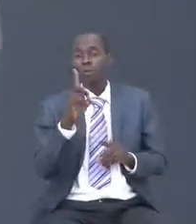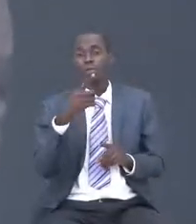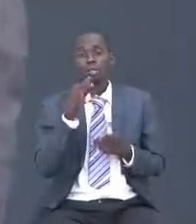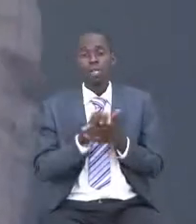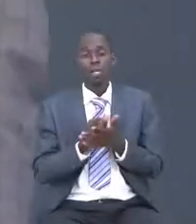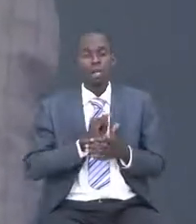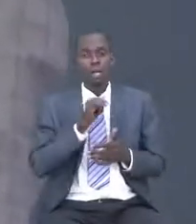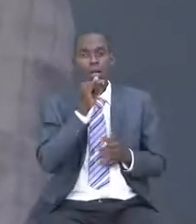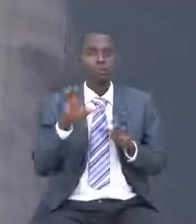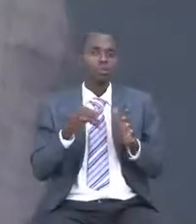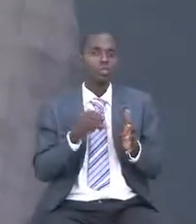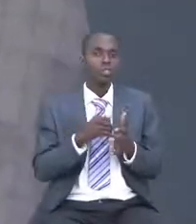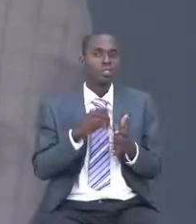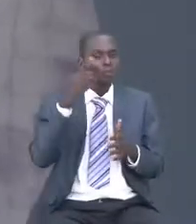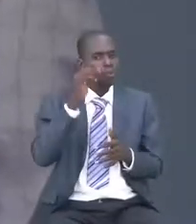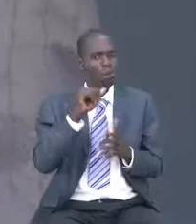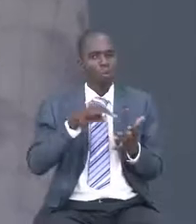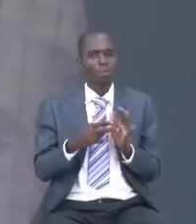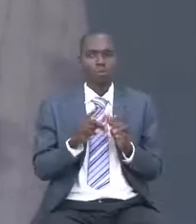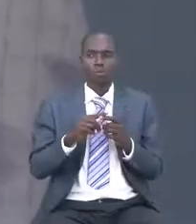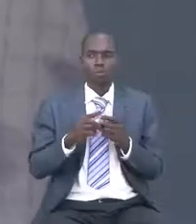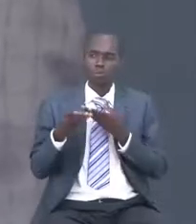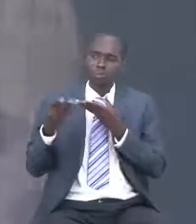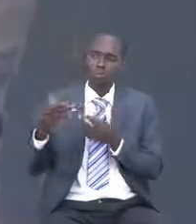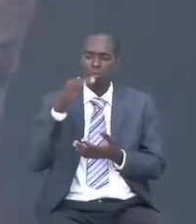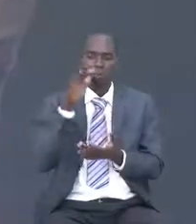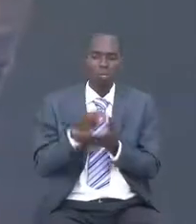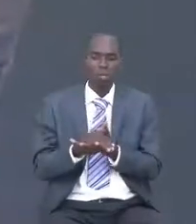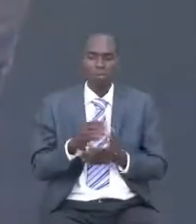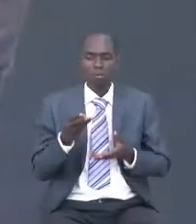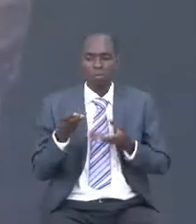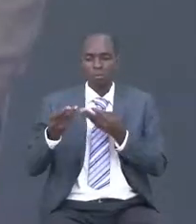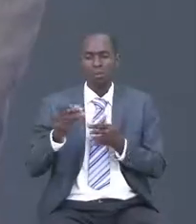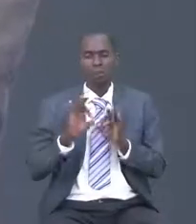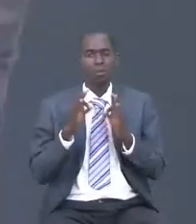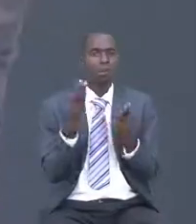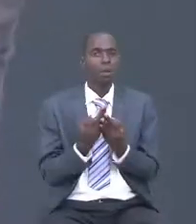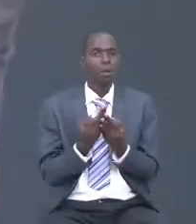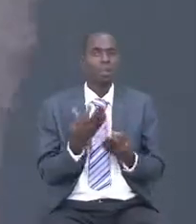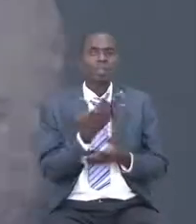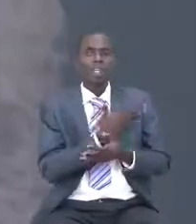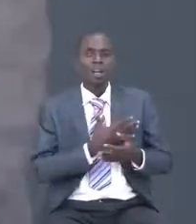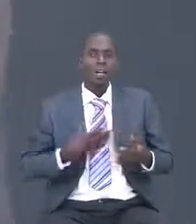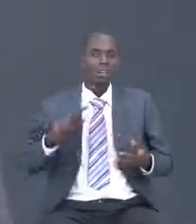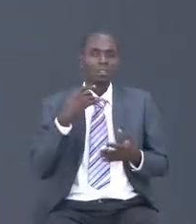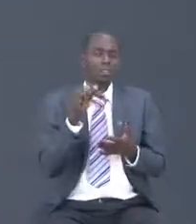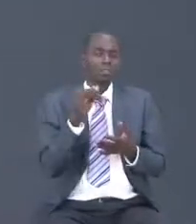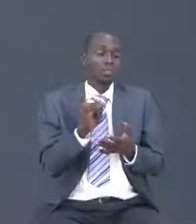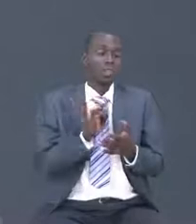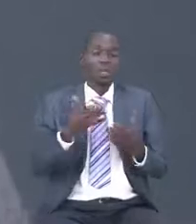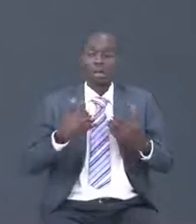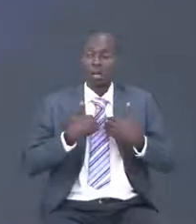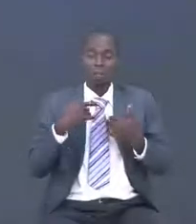de poser des briques. Mais le second a dit, je le fais pour un objectif. Je dois nourrir ma femme. Je dois nourrir ma famille. Et je